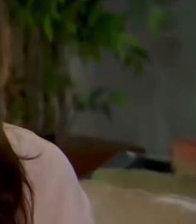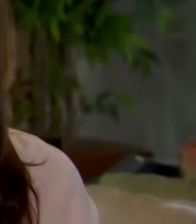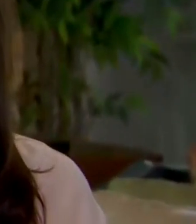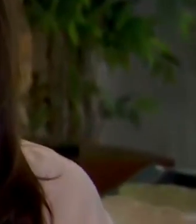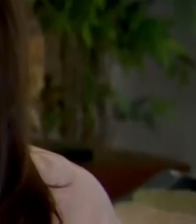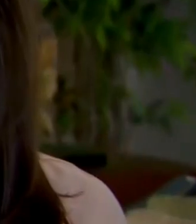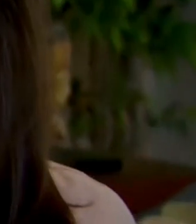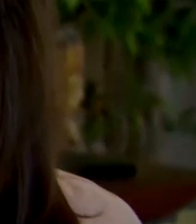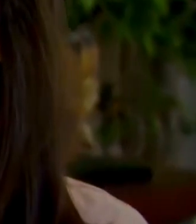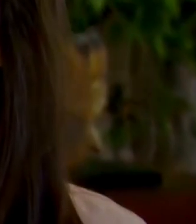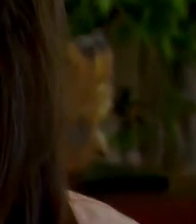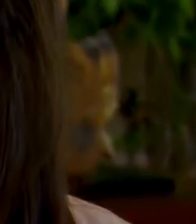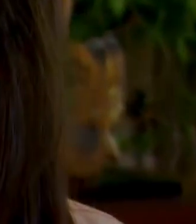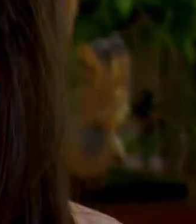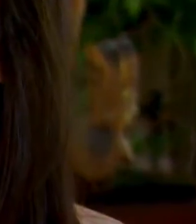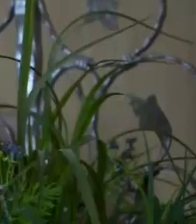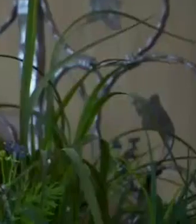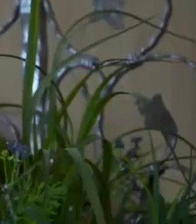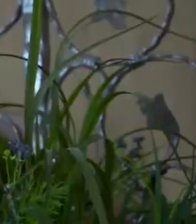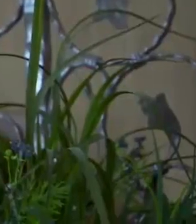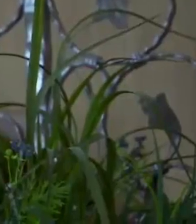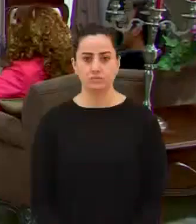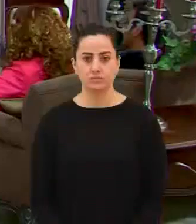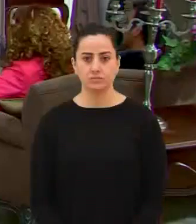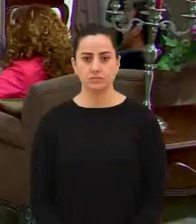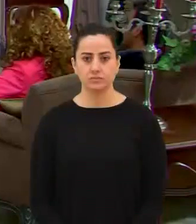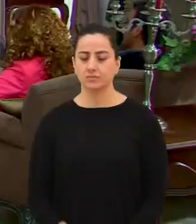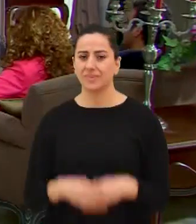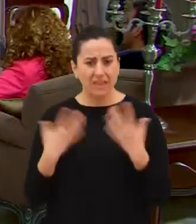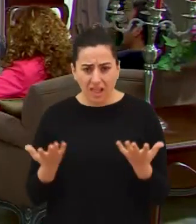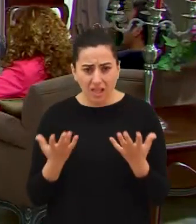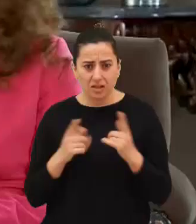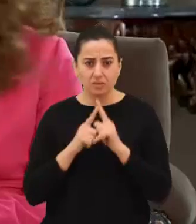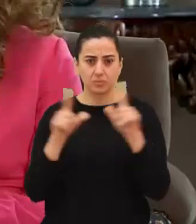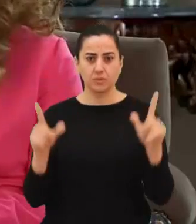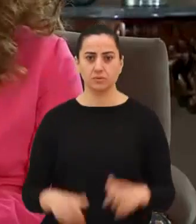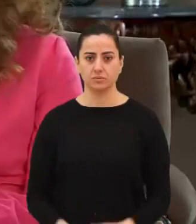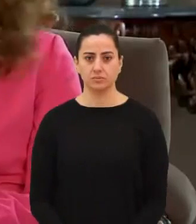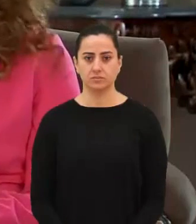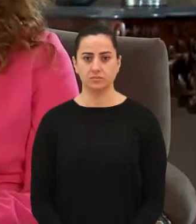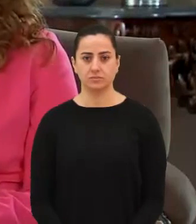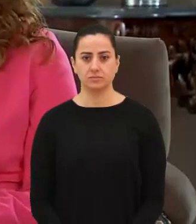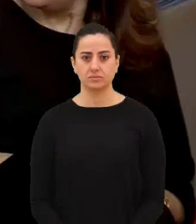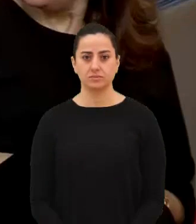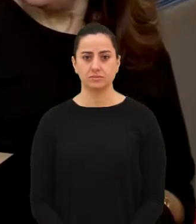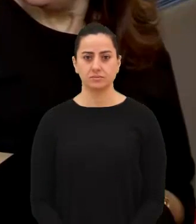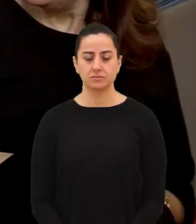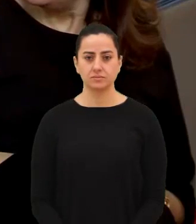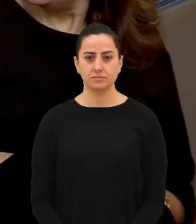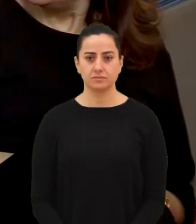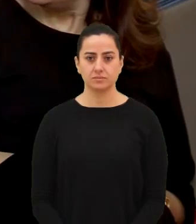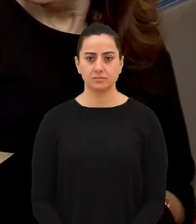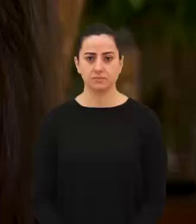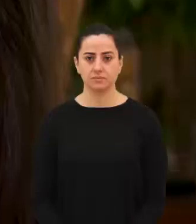Biricik duyduklarına inanamamış gibi şokta. Ne? Hepsinin şaşkınlıktan ağzı açık